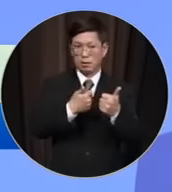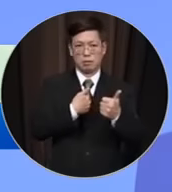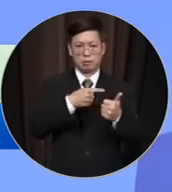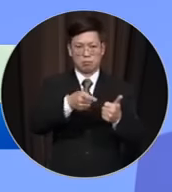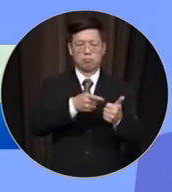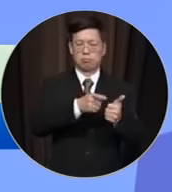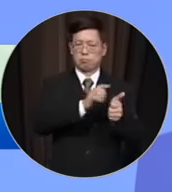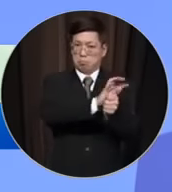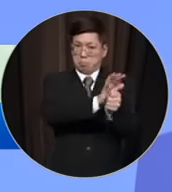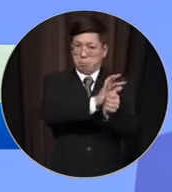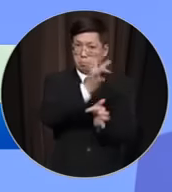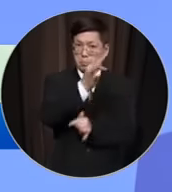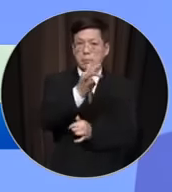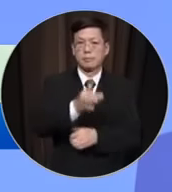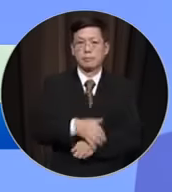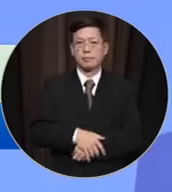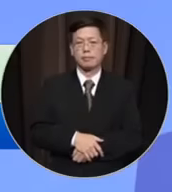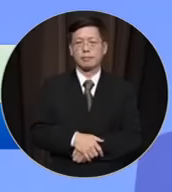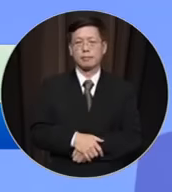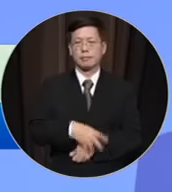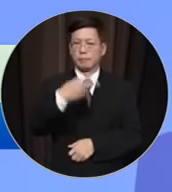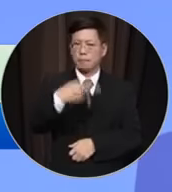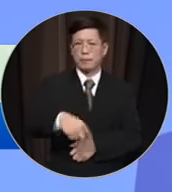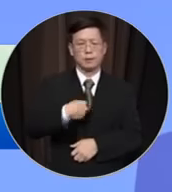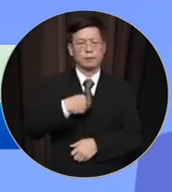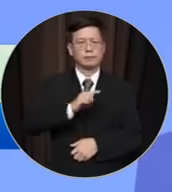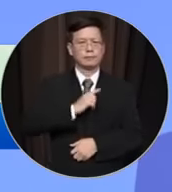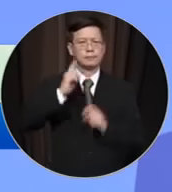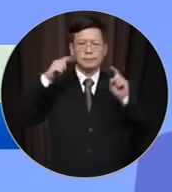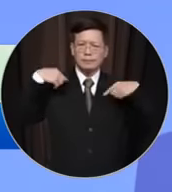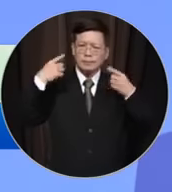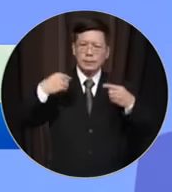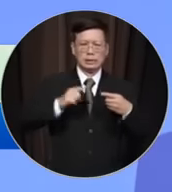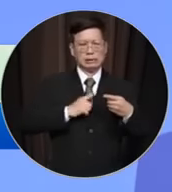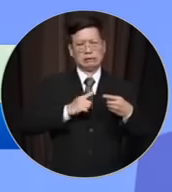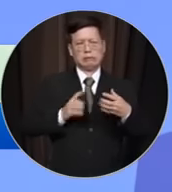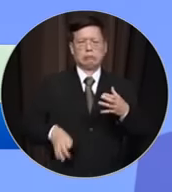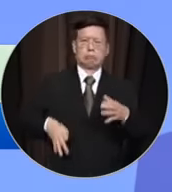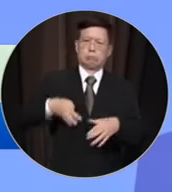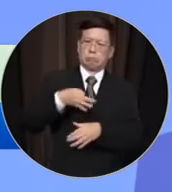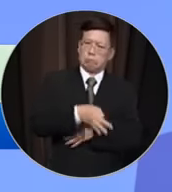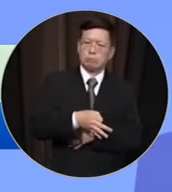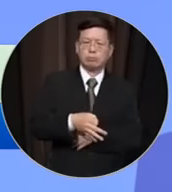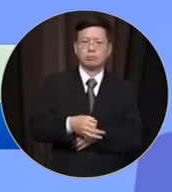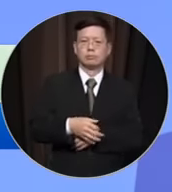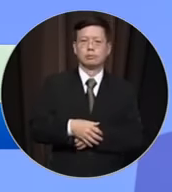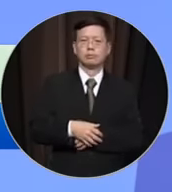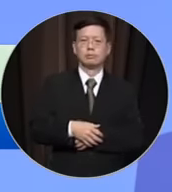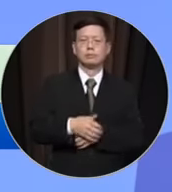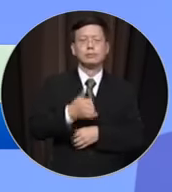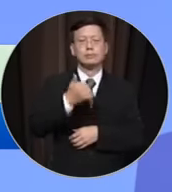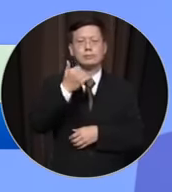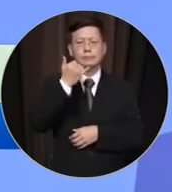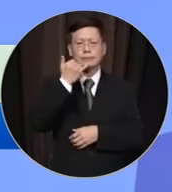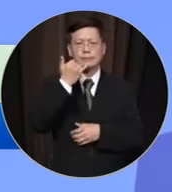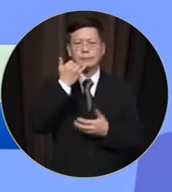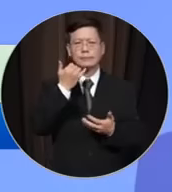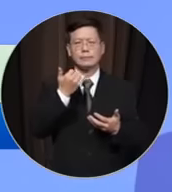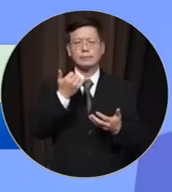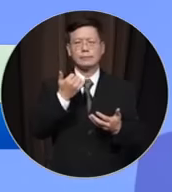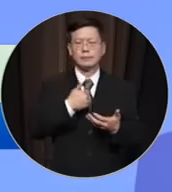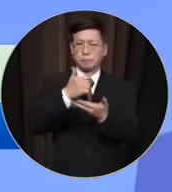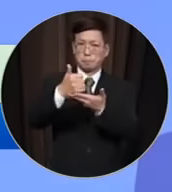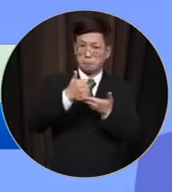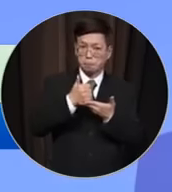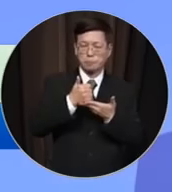们的选民服务，我还常常要自掏腰包，能够来这个